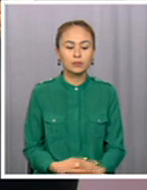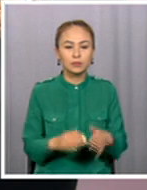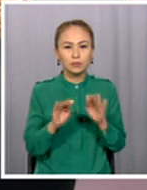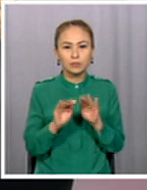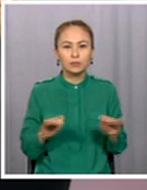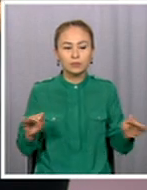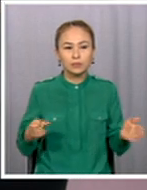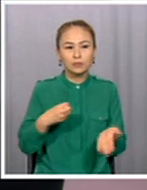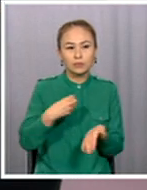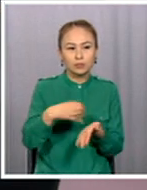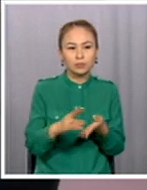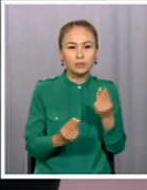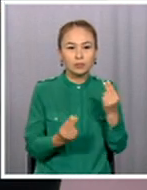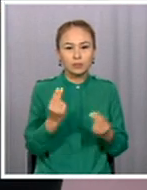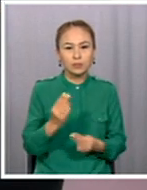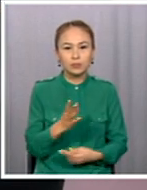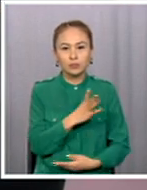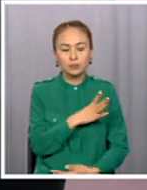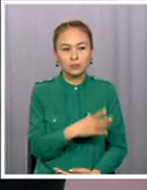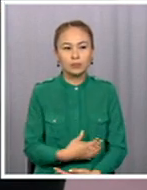Балалар асық ойнады.